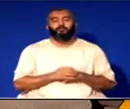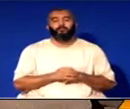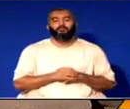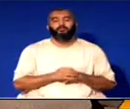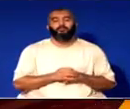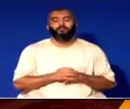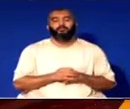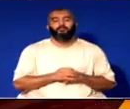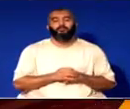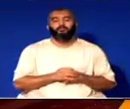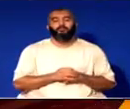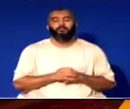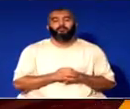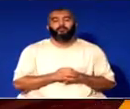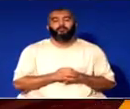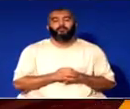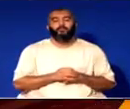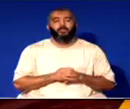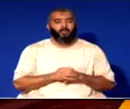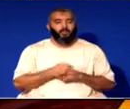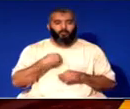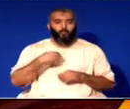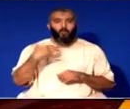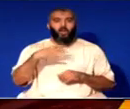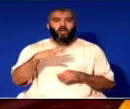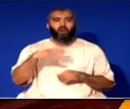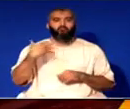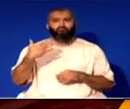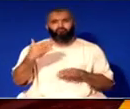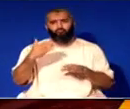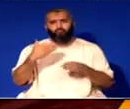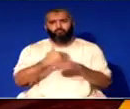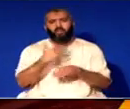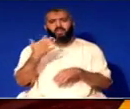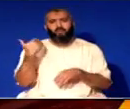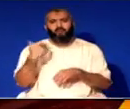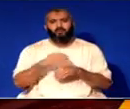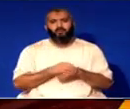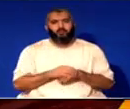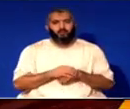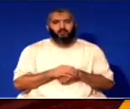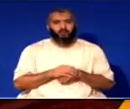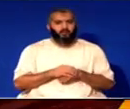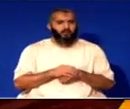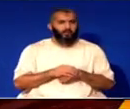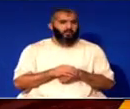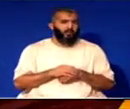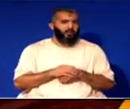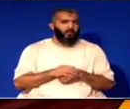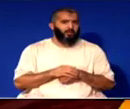وعليهم السلام. أنا في يوم من الأيام قمت بالحلف على المصحف الشريف